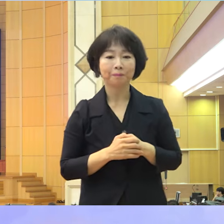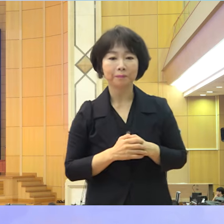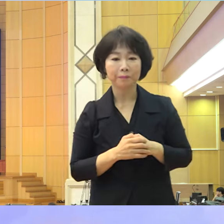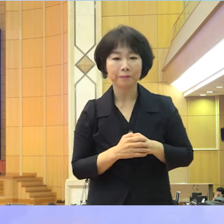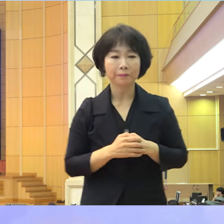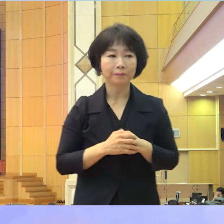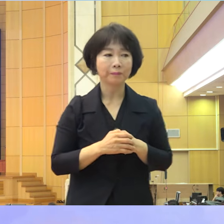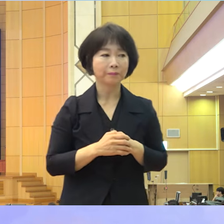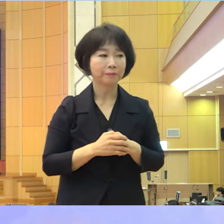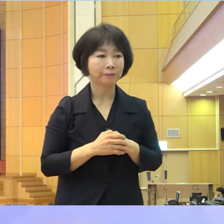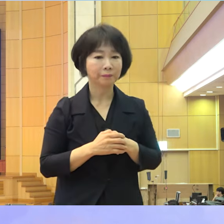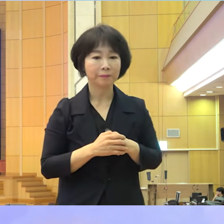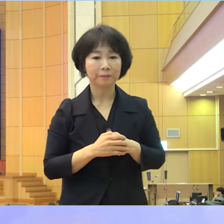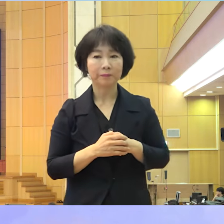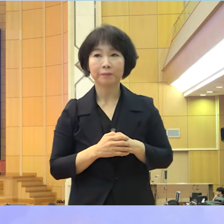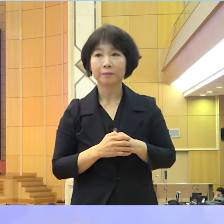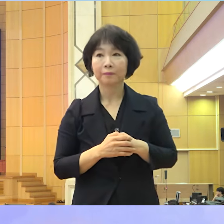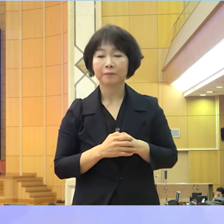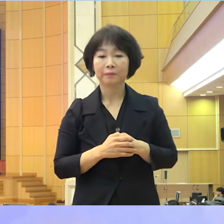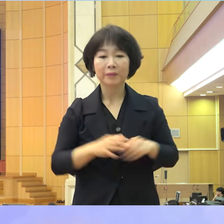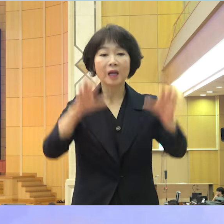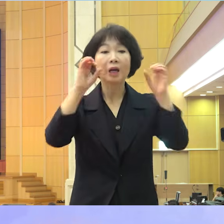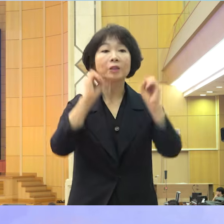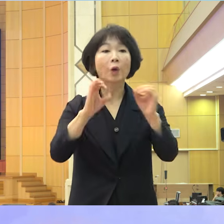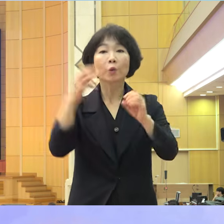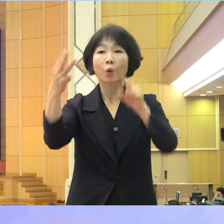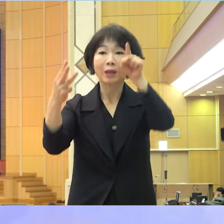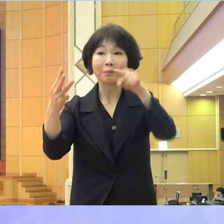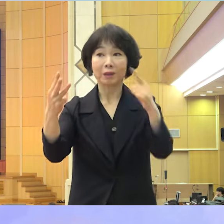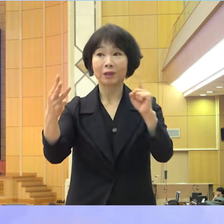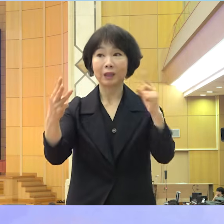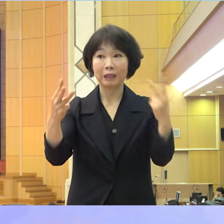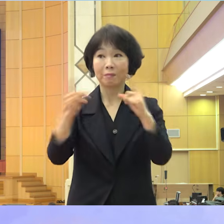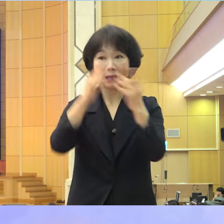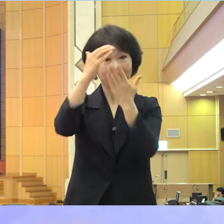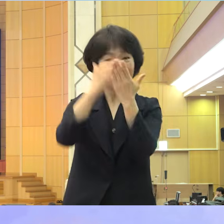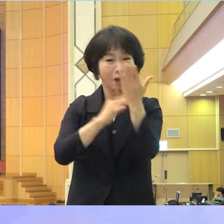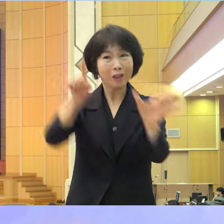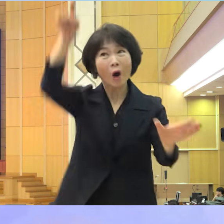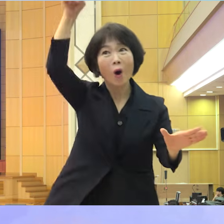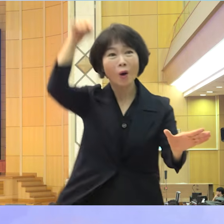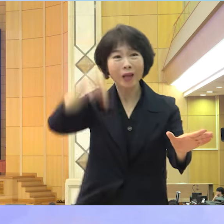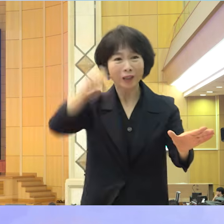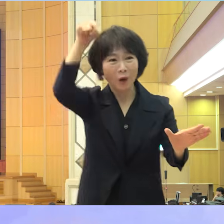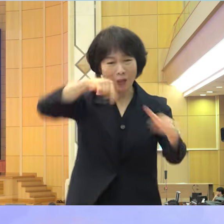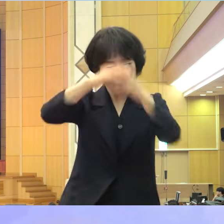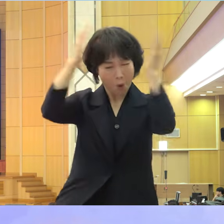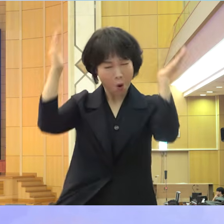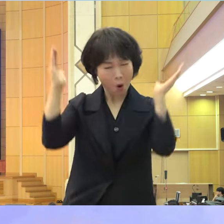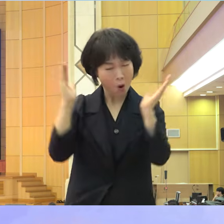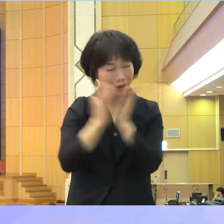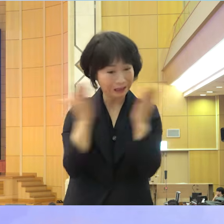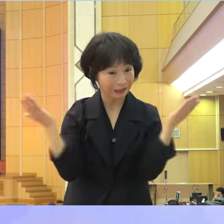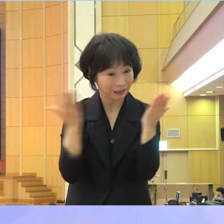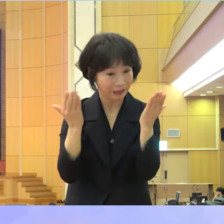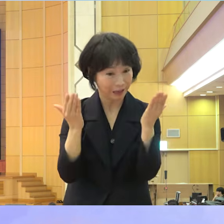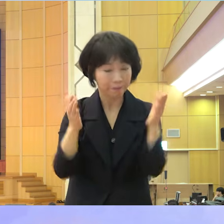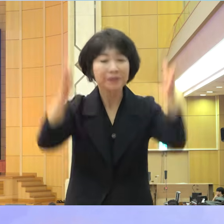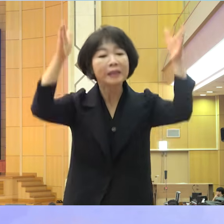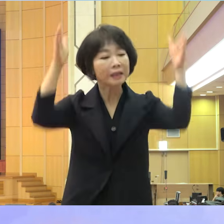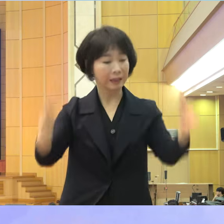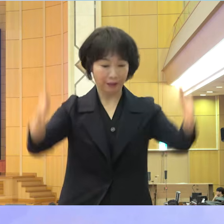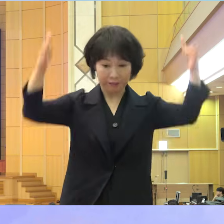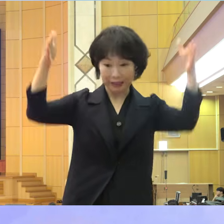전도서 3장 1절과 2절에 보면 천하에 범사에